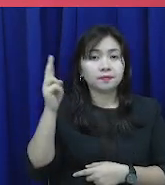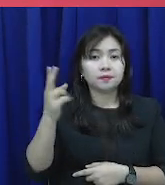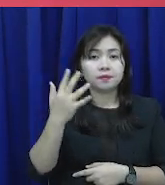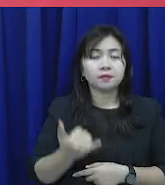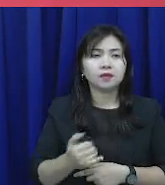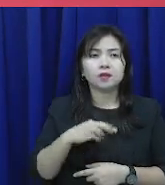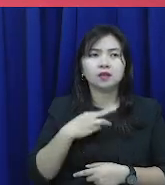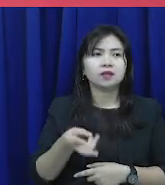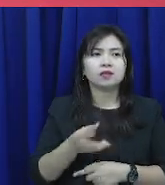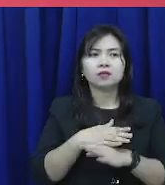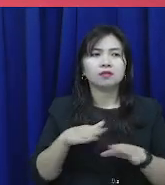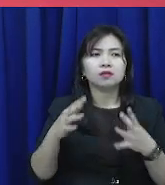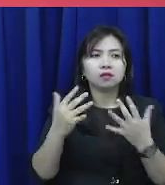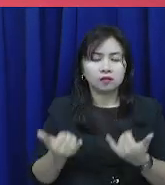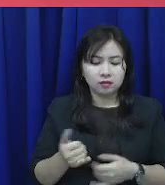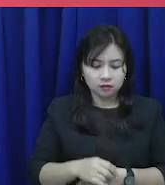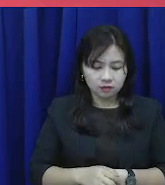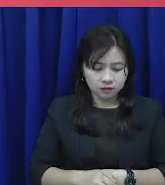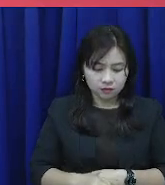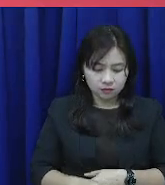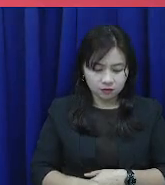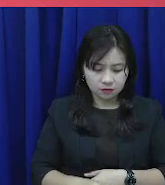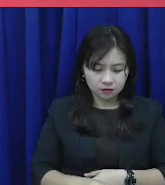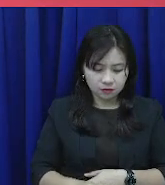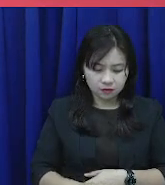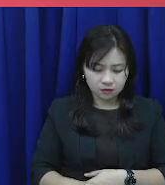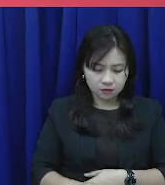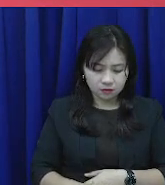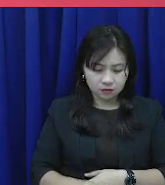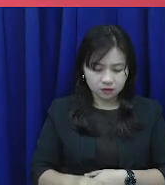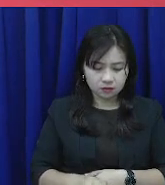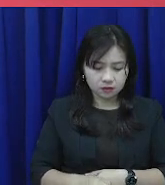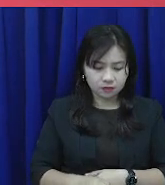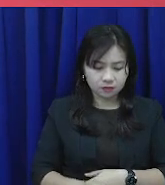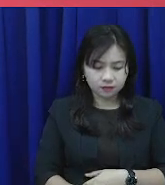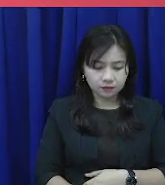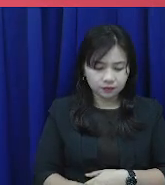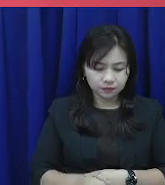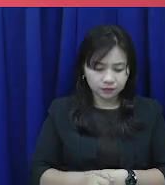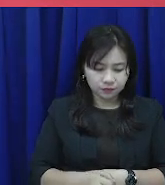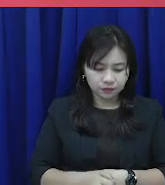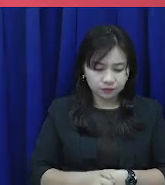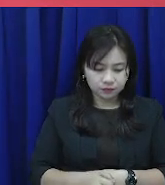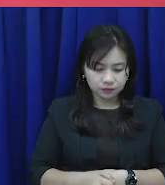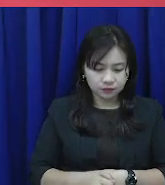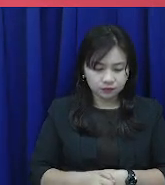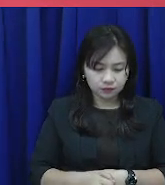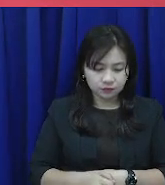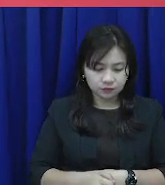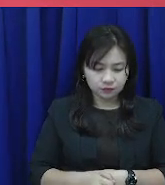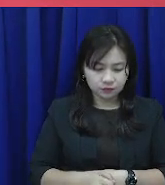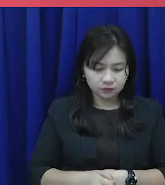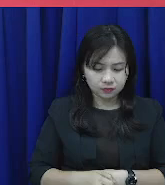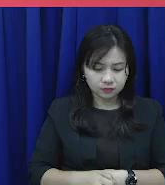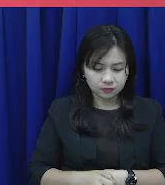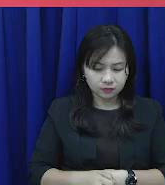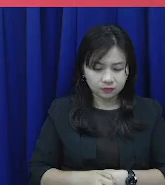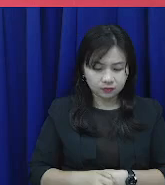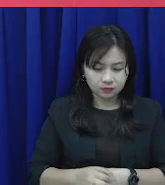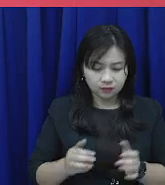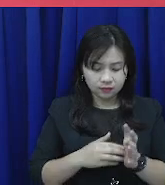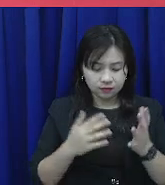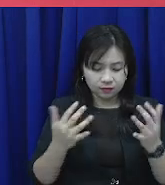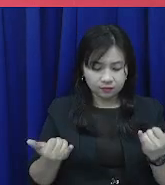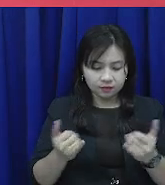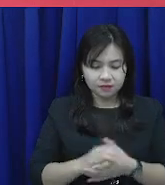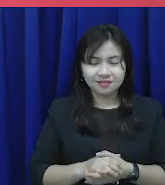nern kaya nga hindi na natin discern yong paghahanap ng ng simpatya ng kapatiran to be negative with other Christians